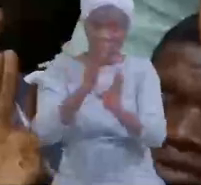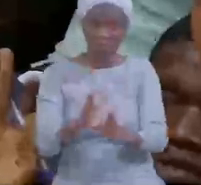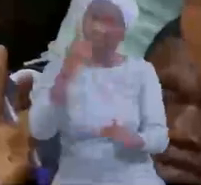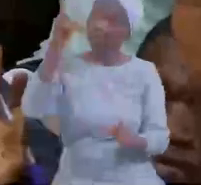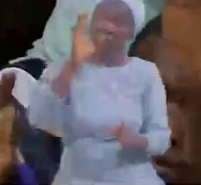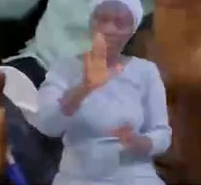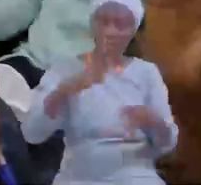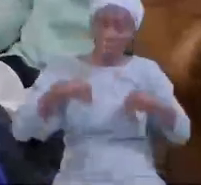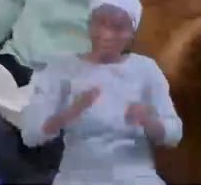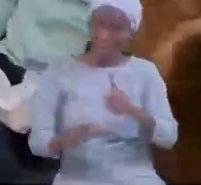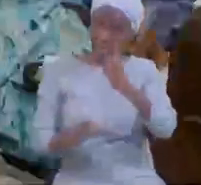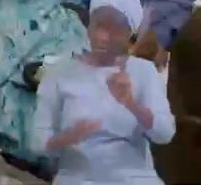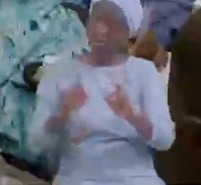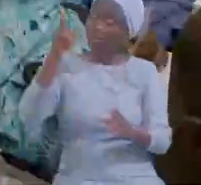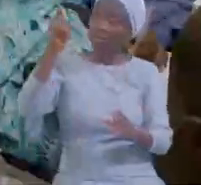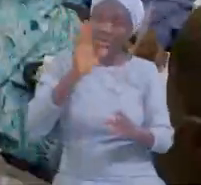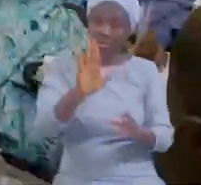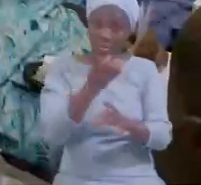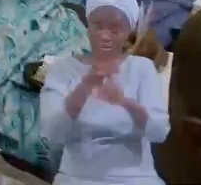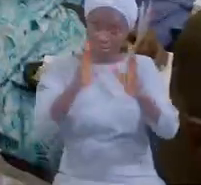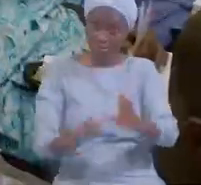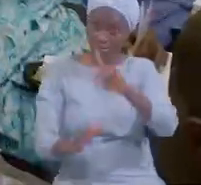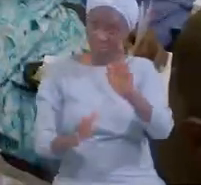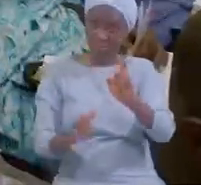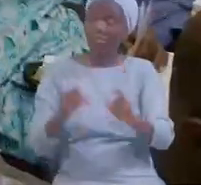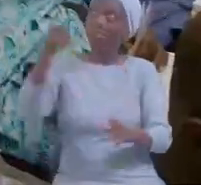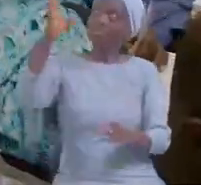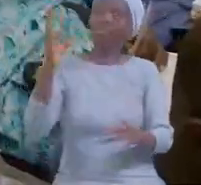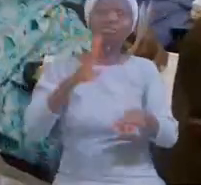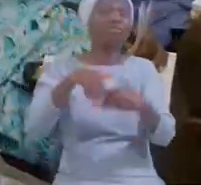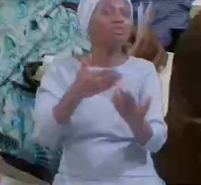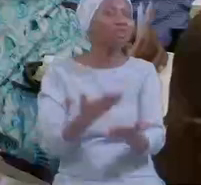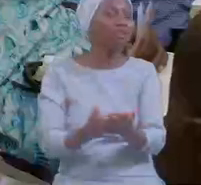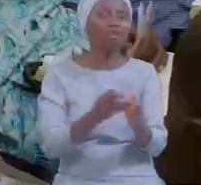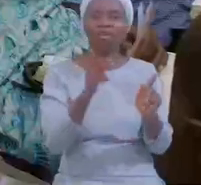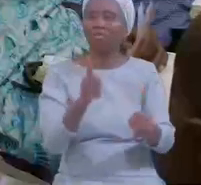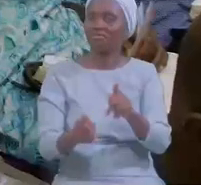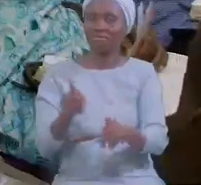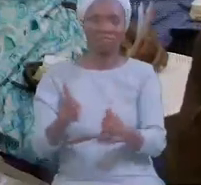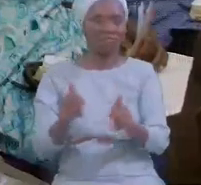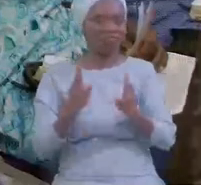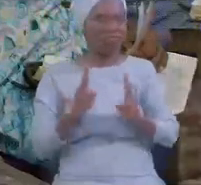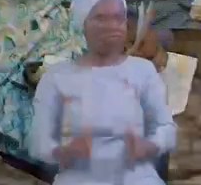votre libérateur? Le Dieu de toute chair? Y a-t-il rien qui soit